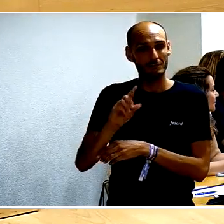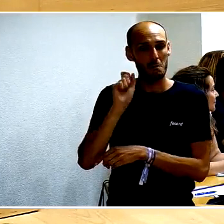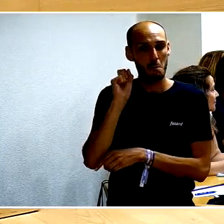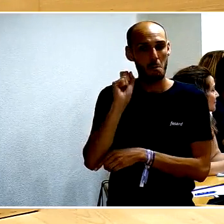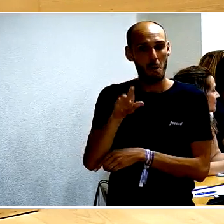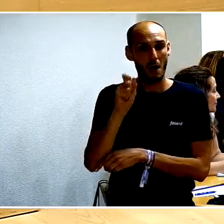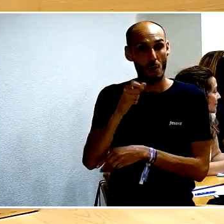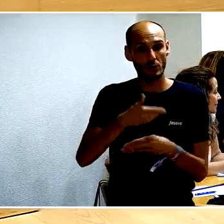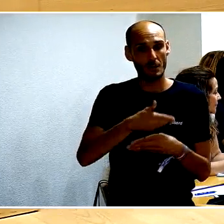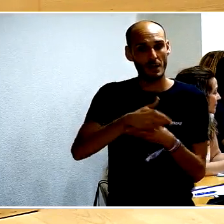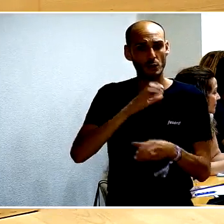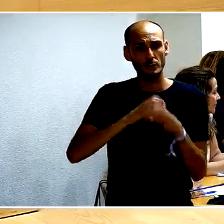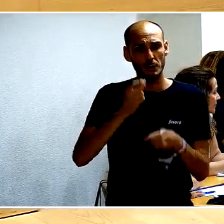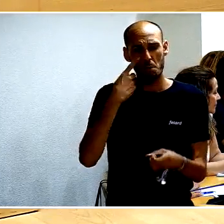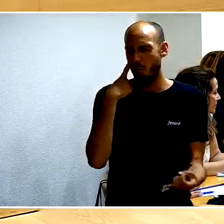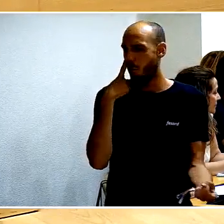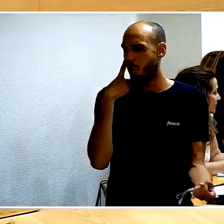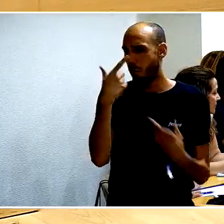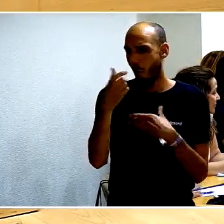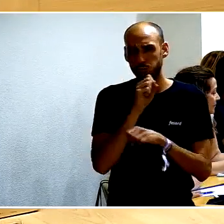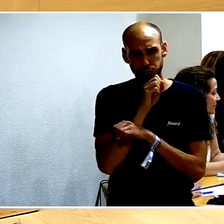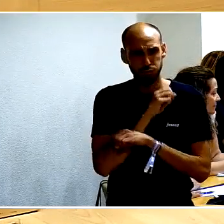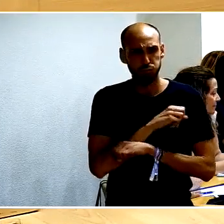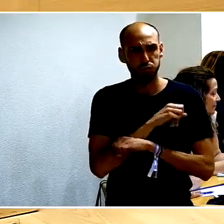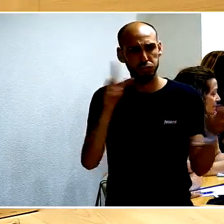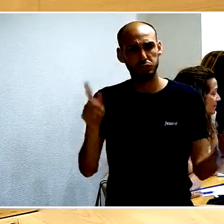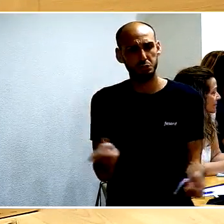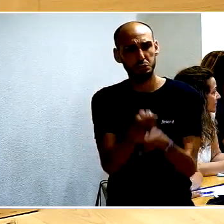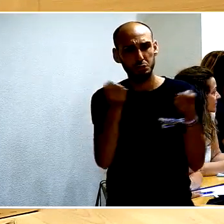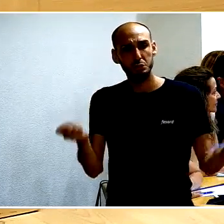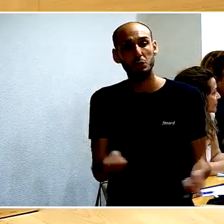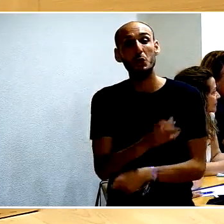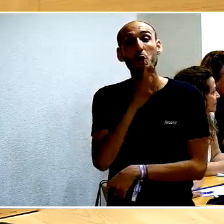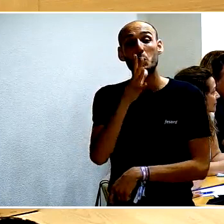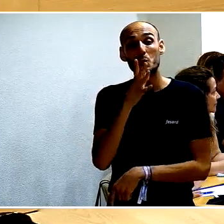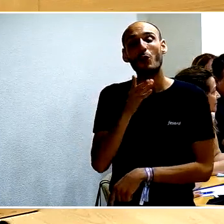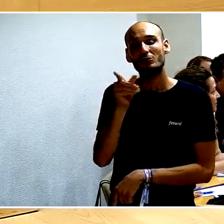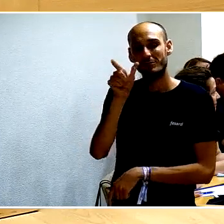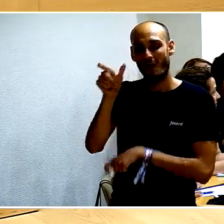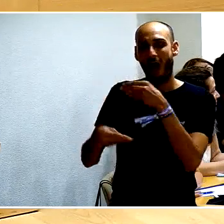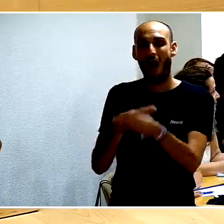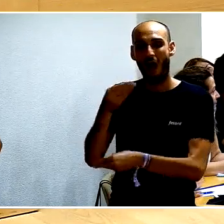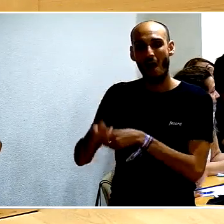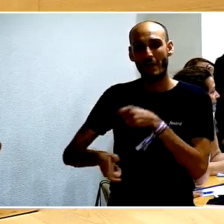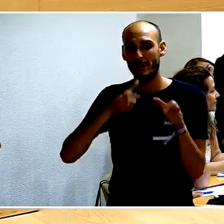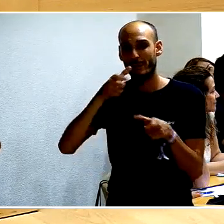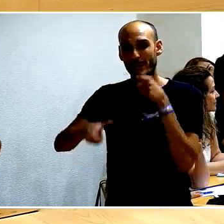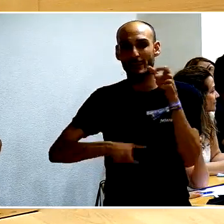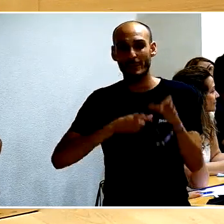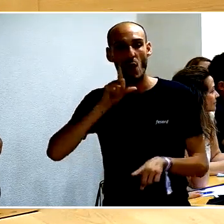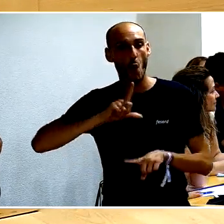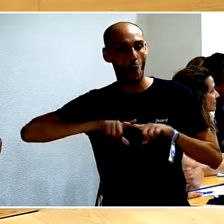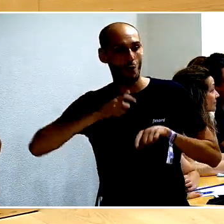comunicació del país i de molts d'arrel del món, perquè sí que va fer unes qualificacions homòfobes cap a una altra